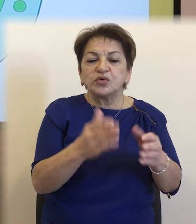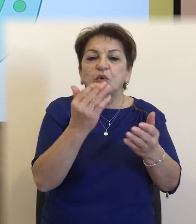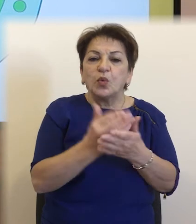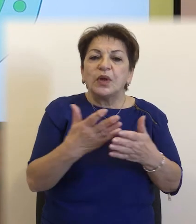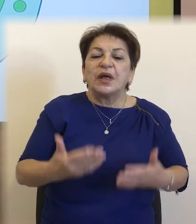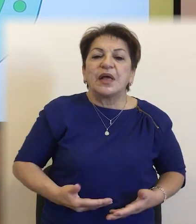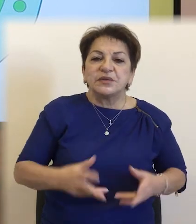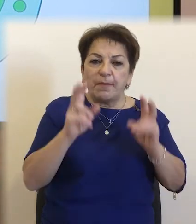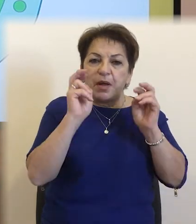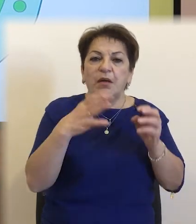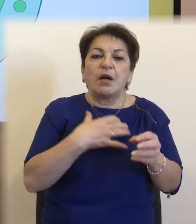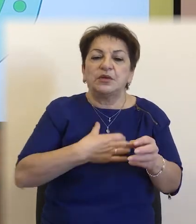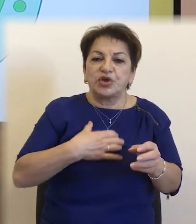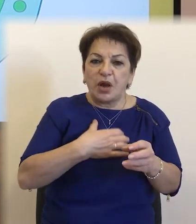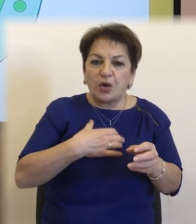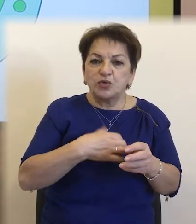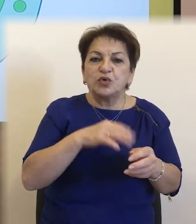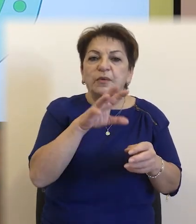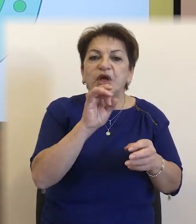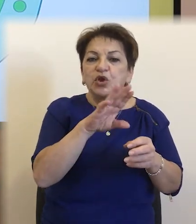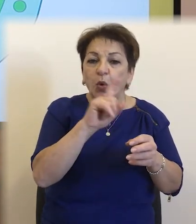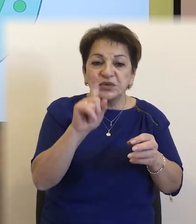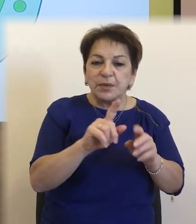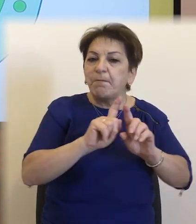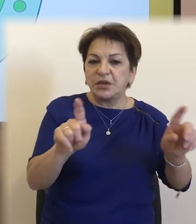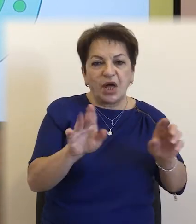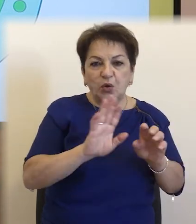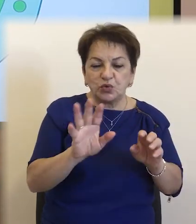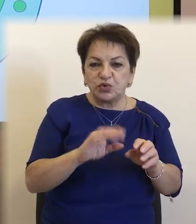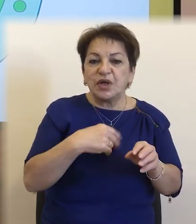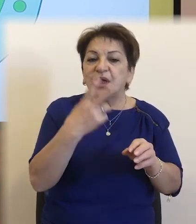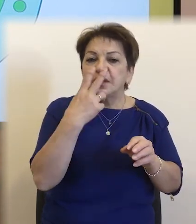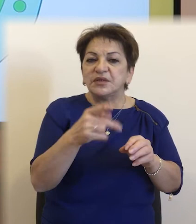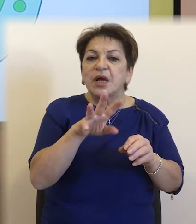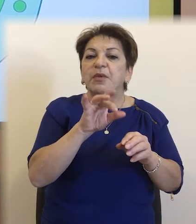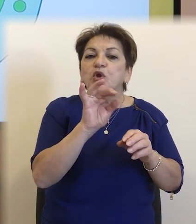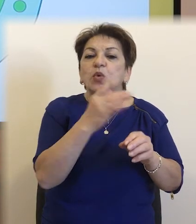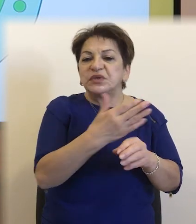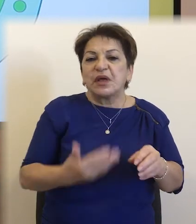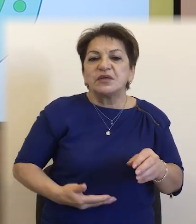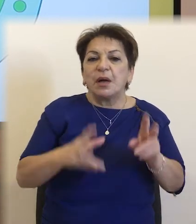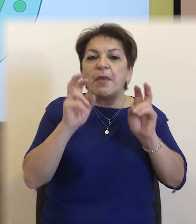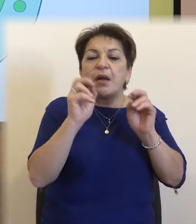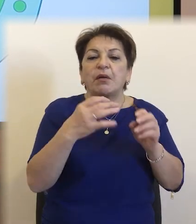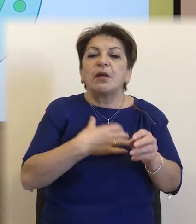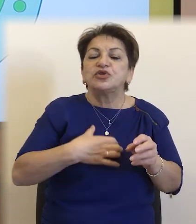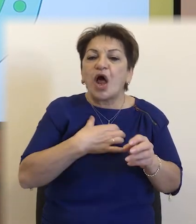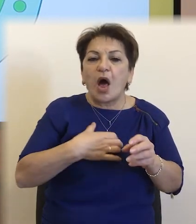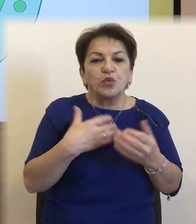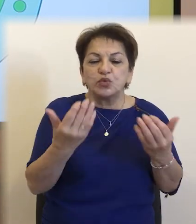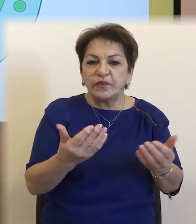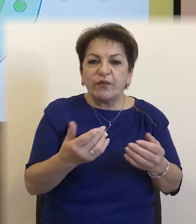ընթաց ունի կենսաբանական նշանակությունը և միտոզը բացարություն չէ։ տեսնենք, որն է միտոզի կենսաբանական